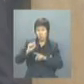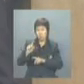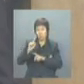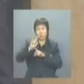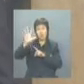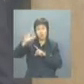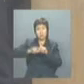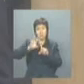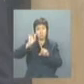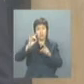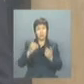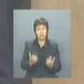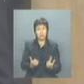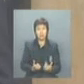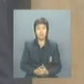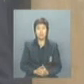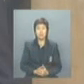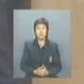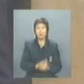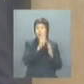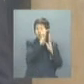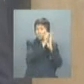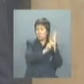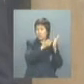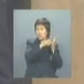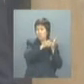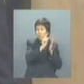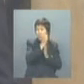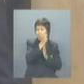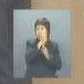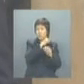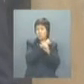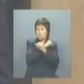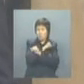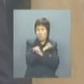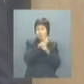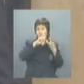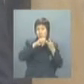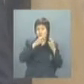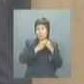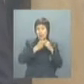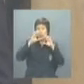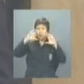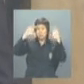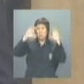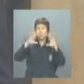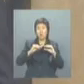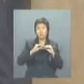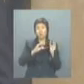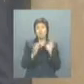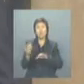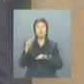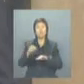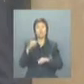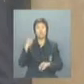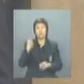พร้อมกับประกาศแก้ภาพลักษณ์ฝ่ายนิติบัญญัติด้วยการขจัดปัญหาสภาล่มขณะที่ประธานวุฒิสภาประสานเสียงค่ะพร้อมให้ความ